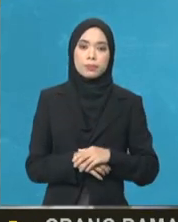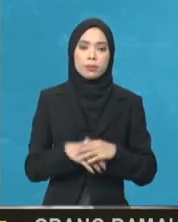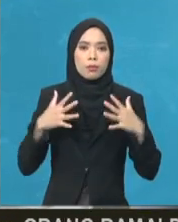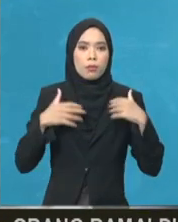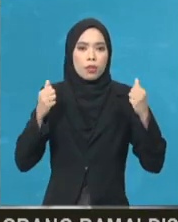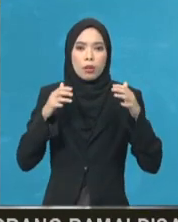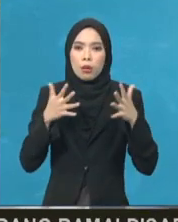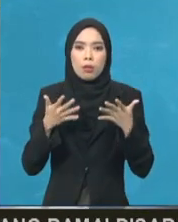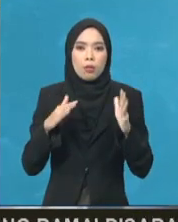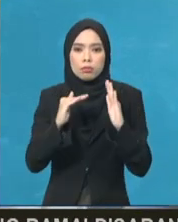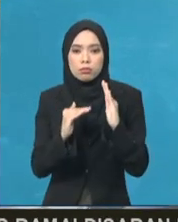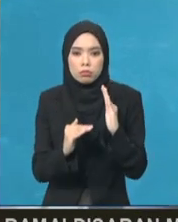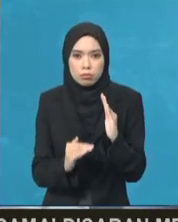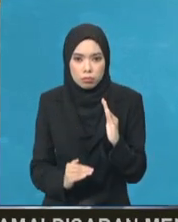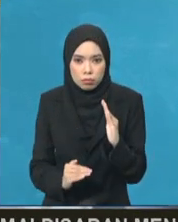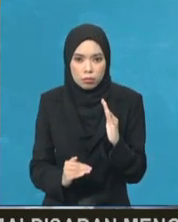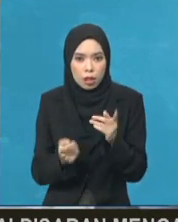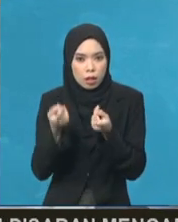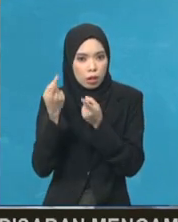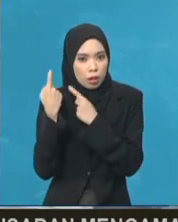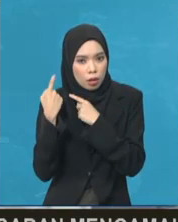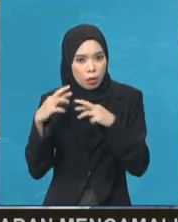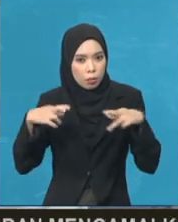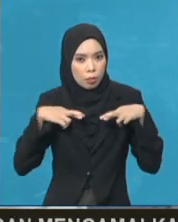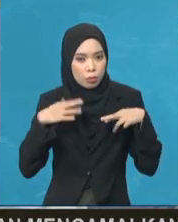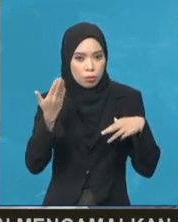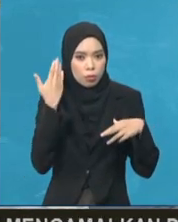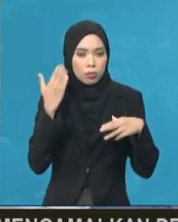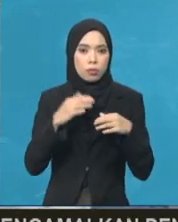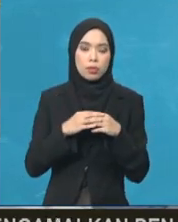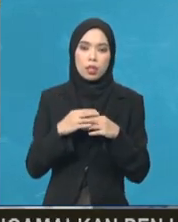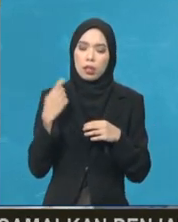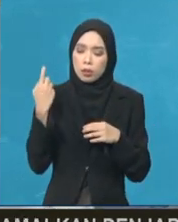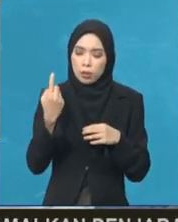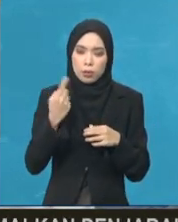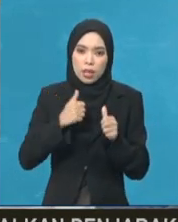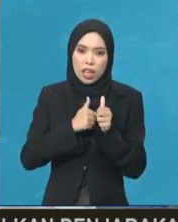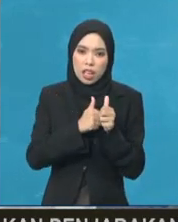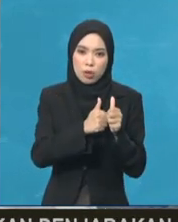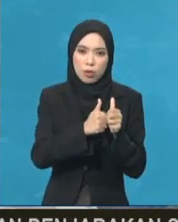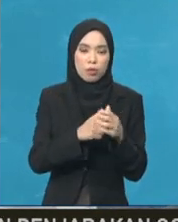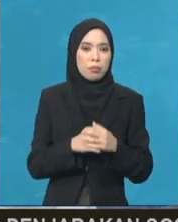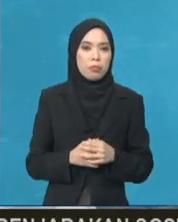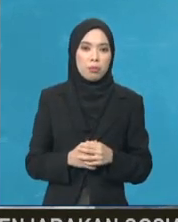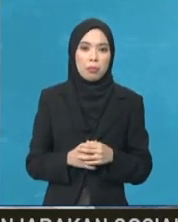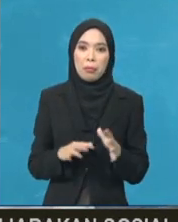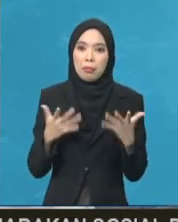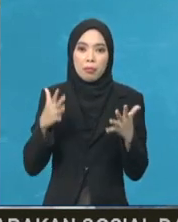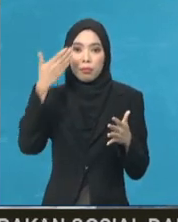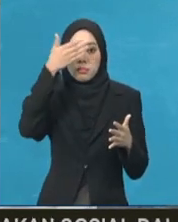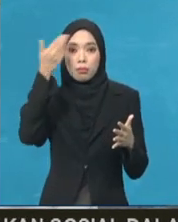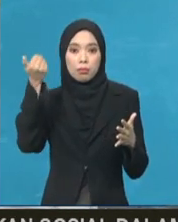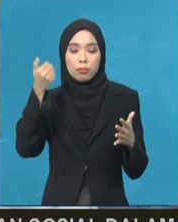Anda berkurang and juga Hai Sejak saya Bessara senjata ikut Nda pandai Aduh